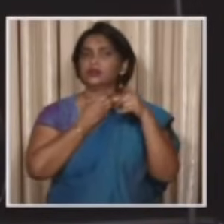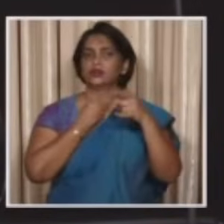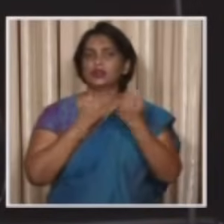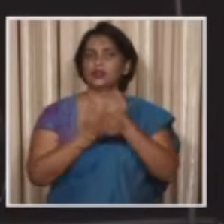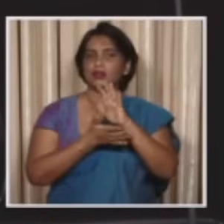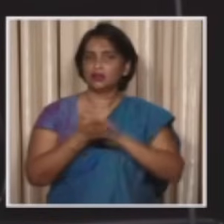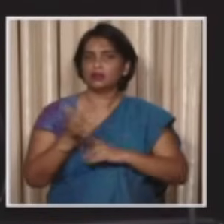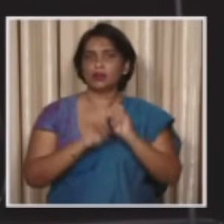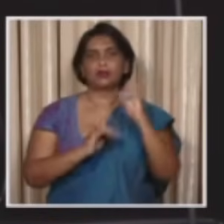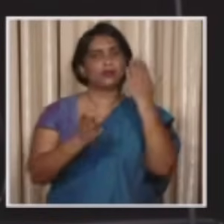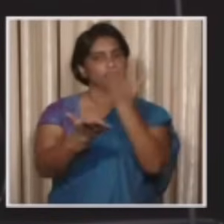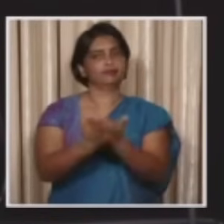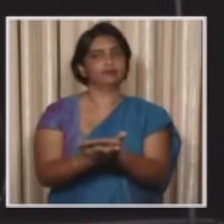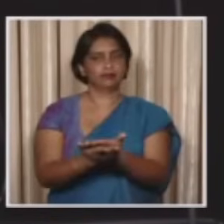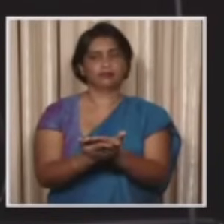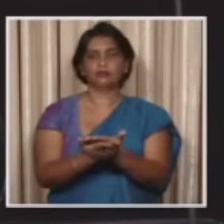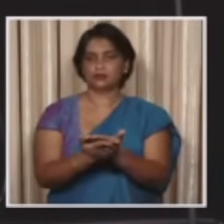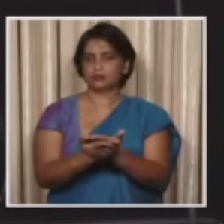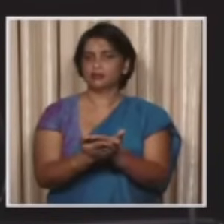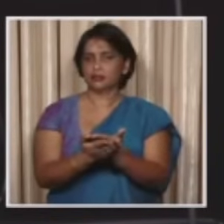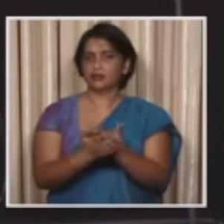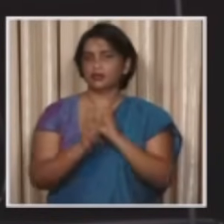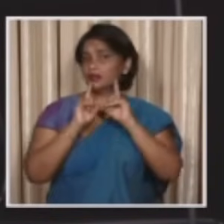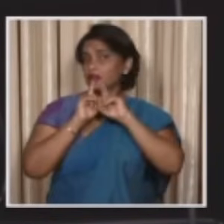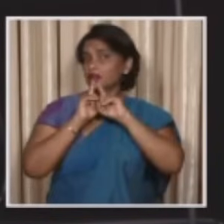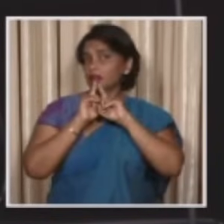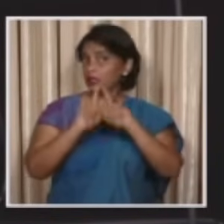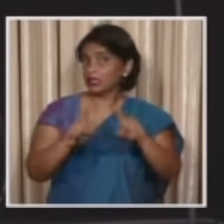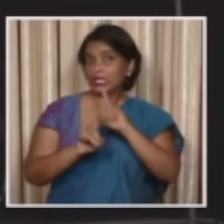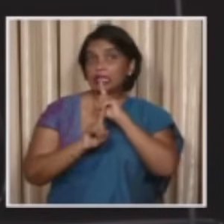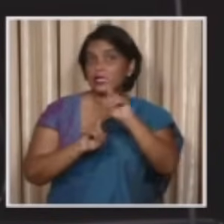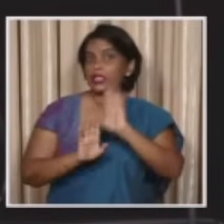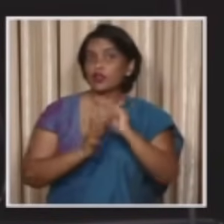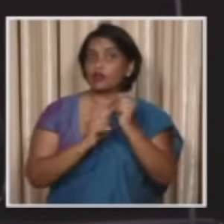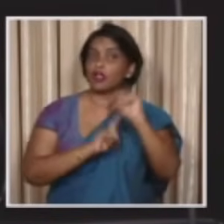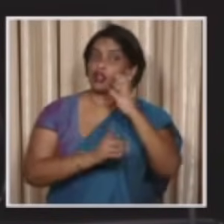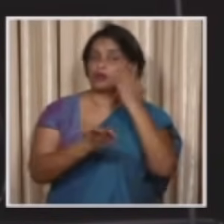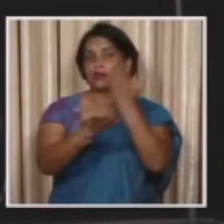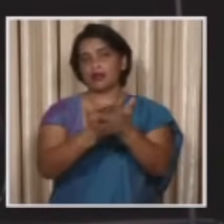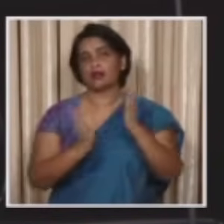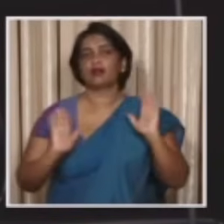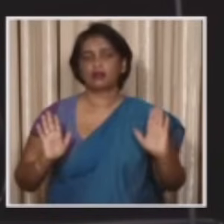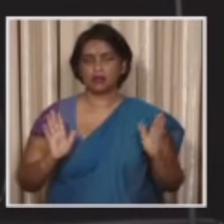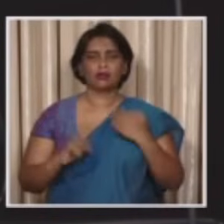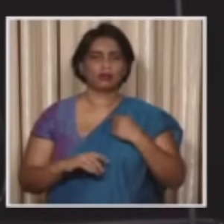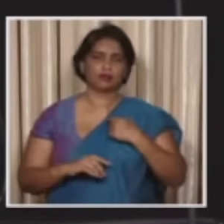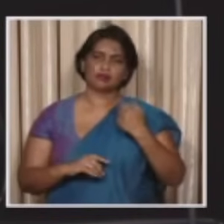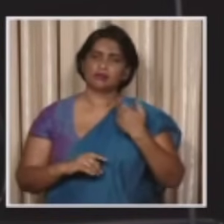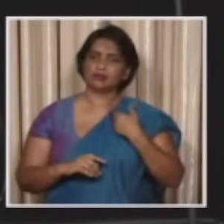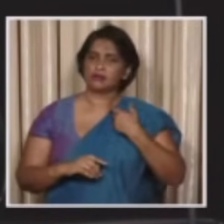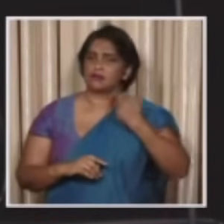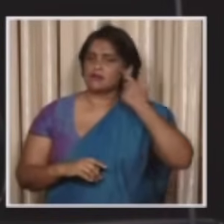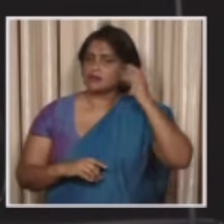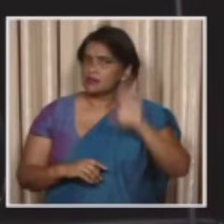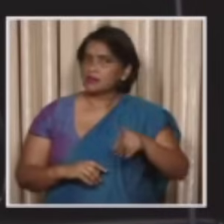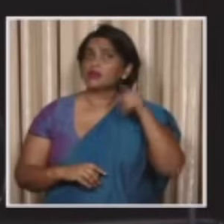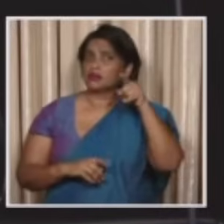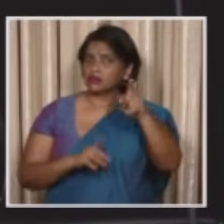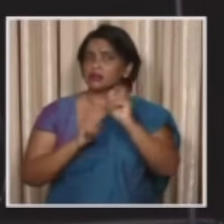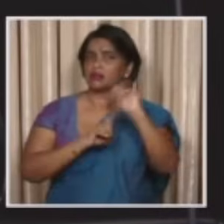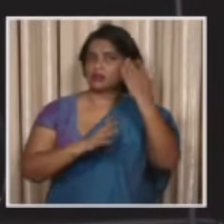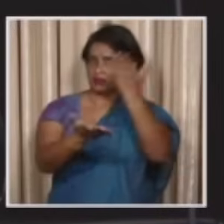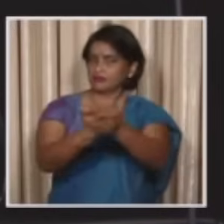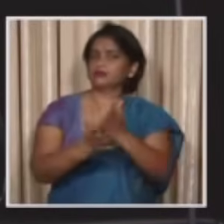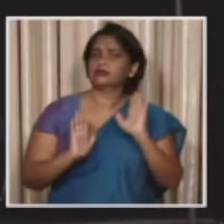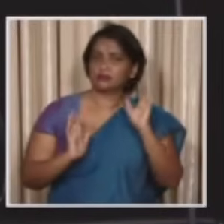House, but that you will table the letter. So we expect you to table the letter of the Honorable Chief Justice